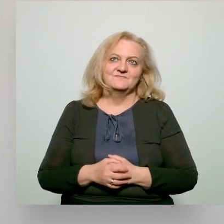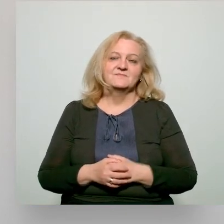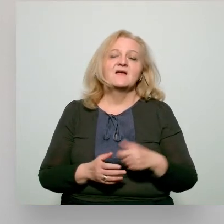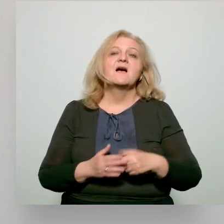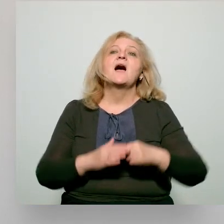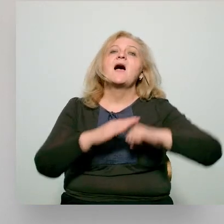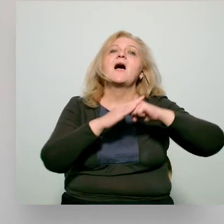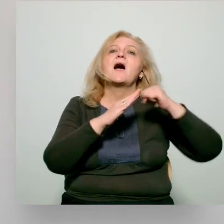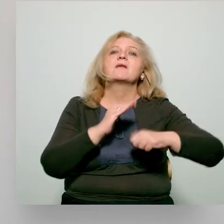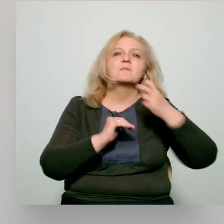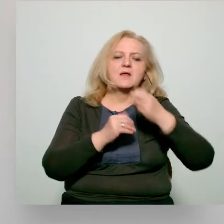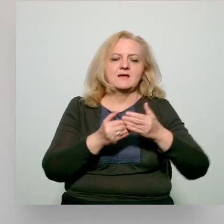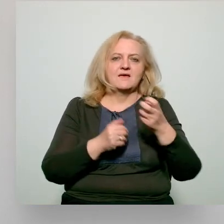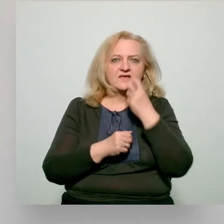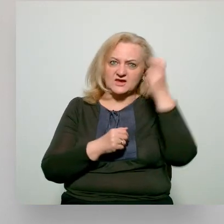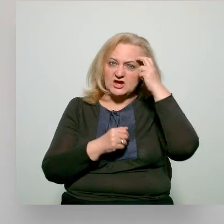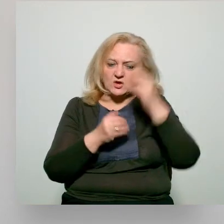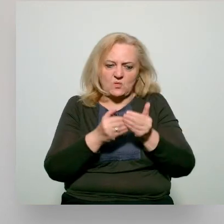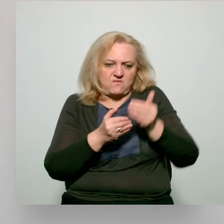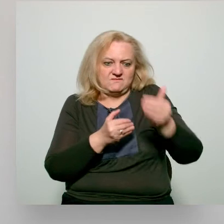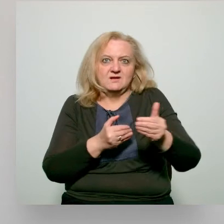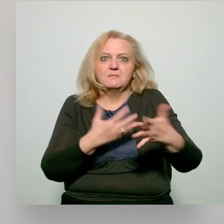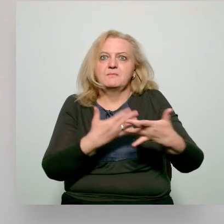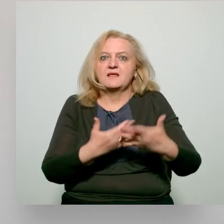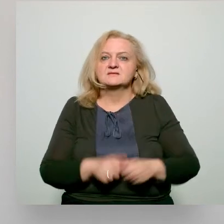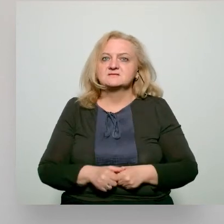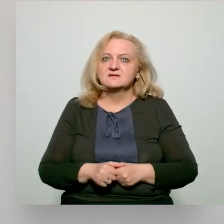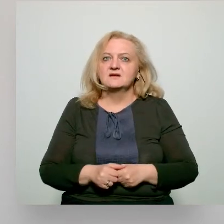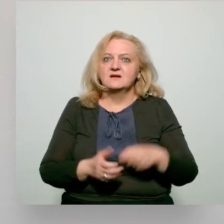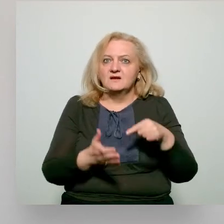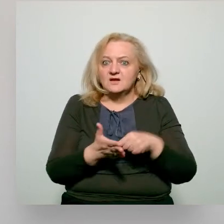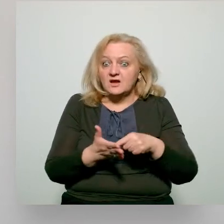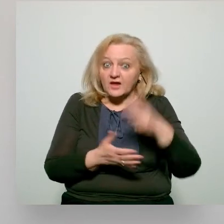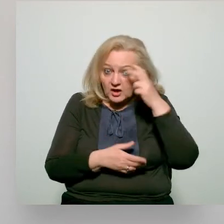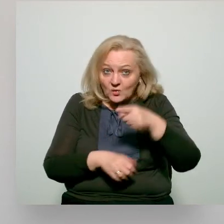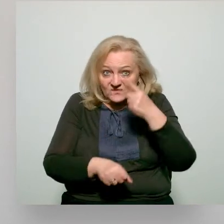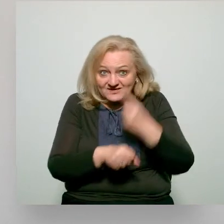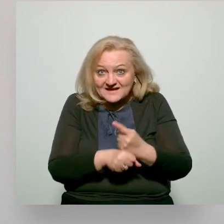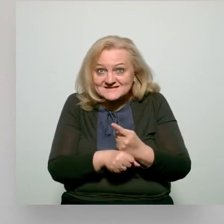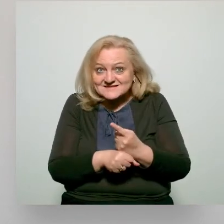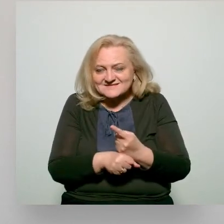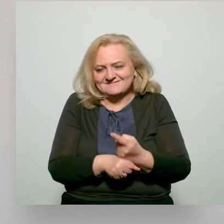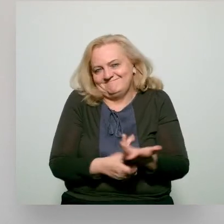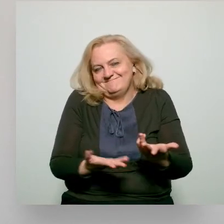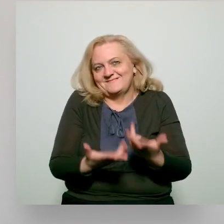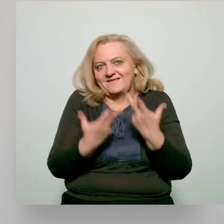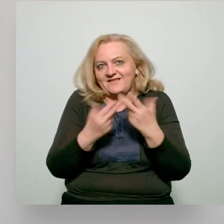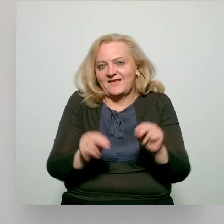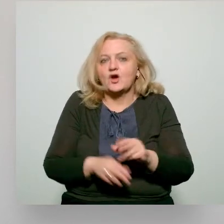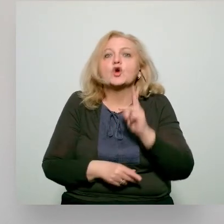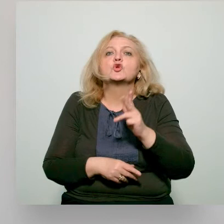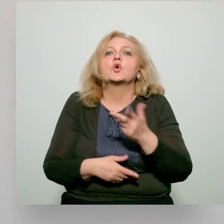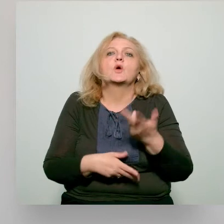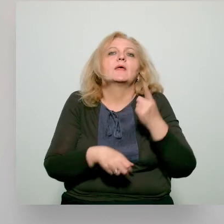elektrownię atomową obok Kijowa. Przecież nie w Kijowie podejmowano decyzję o jej rozmieszczeniu, ulokowaniu, kto